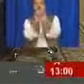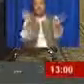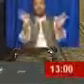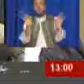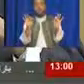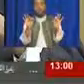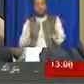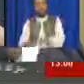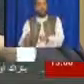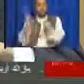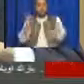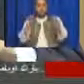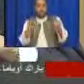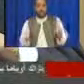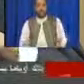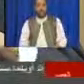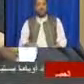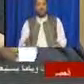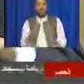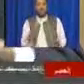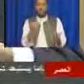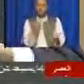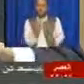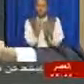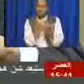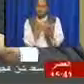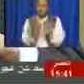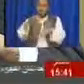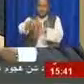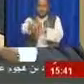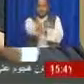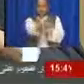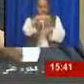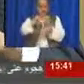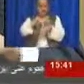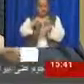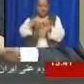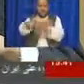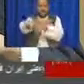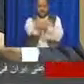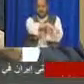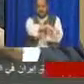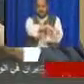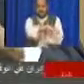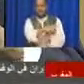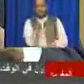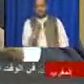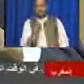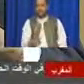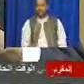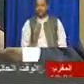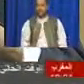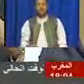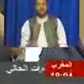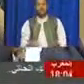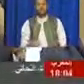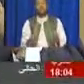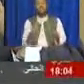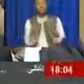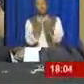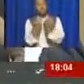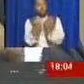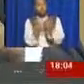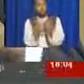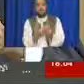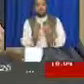هؤلاء كلهم ظلمه لان والا اهل زاويه الباجول والا الشاشيه والا اي منطقه اخرى